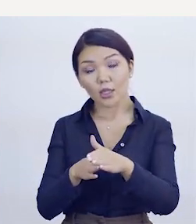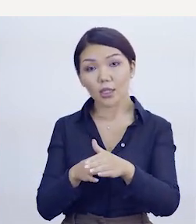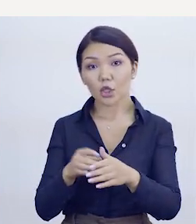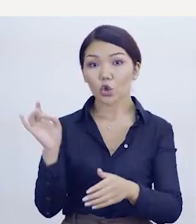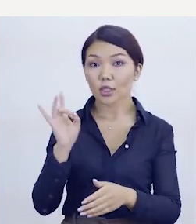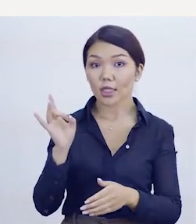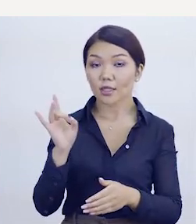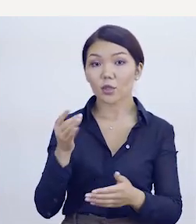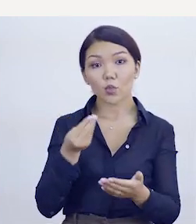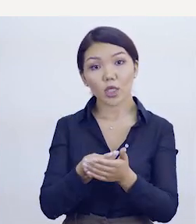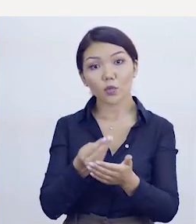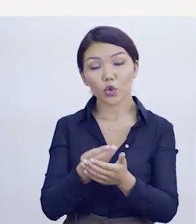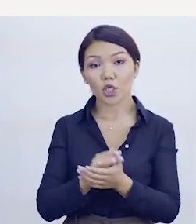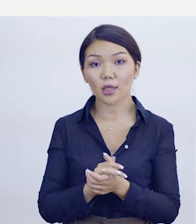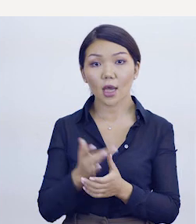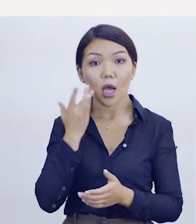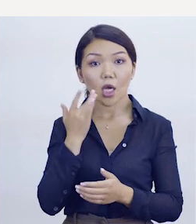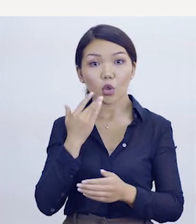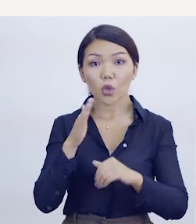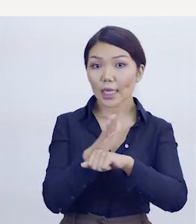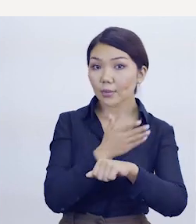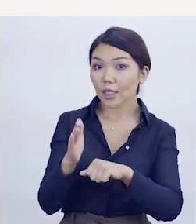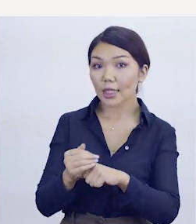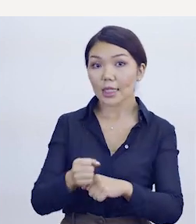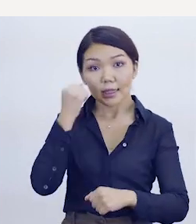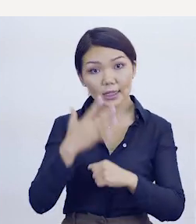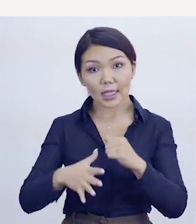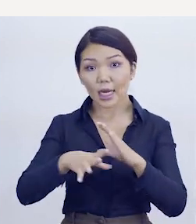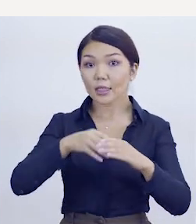производятся за счет средств республиканского бюджета, которые